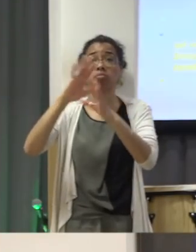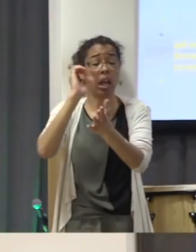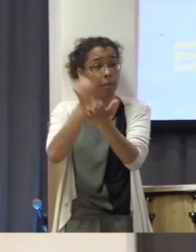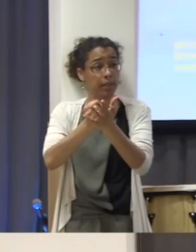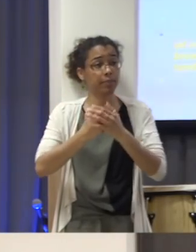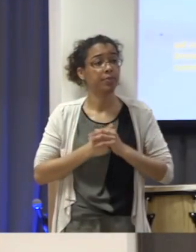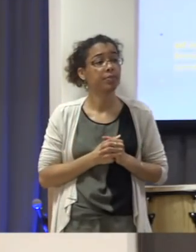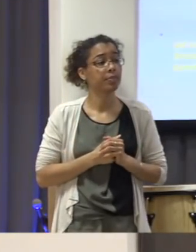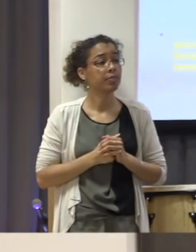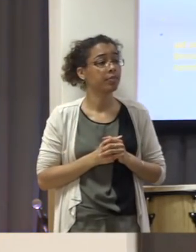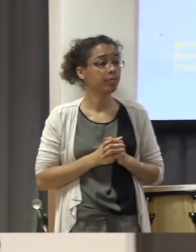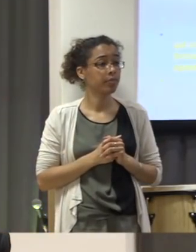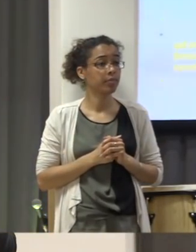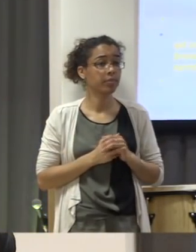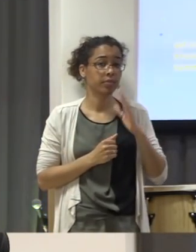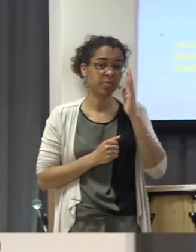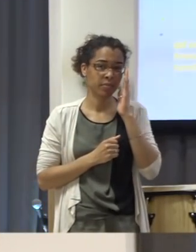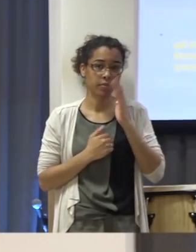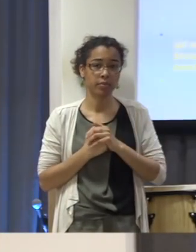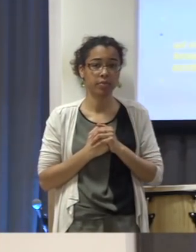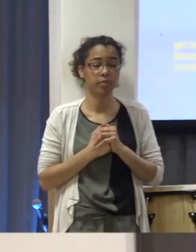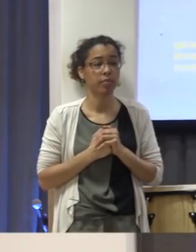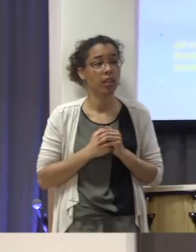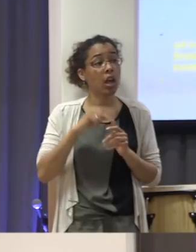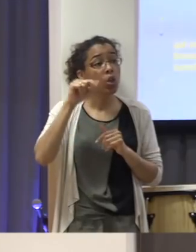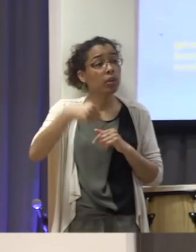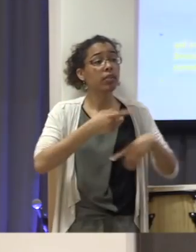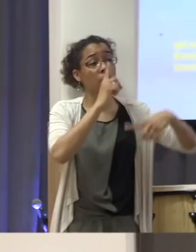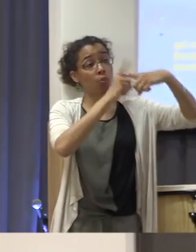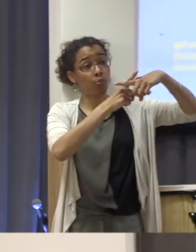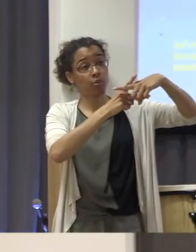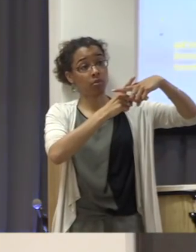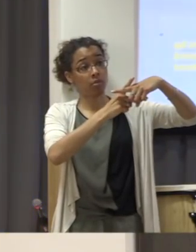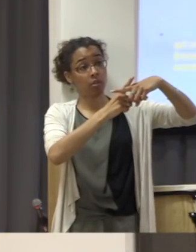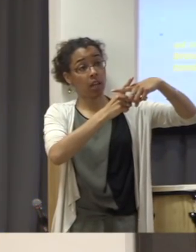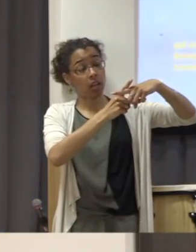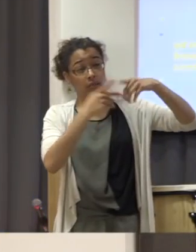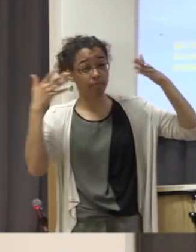Amen. Alors, il faut courir vers le but, malgré l'opposition.